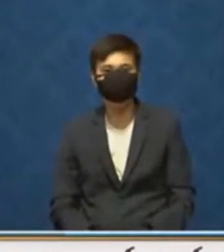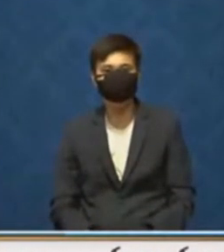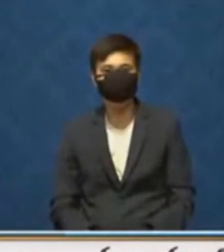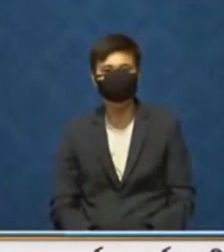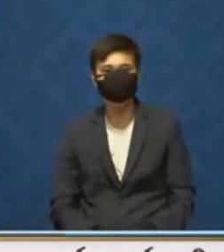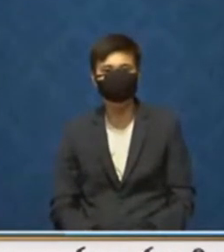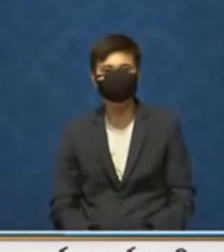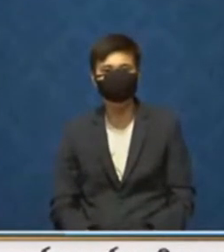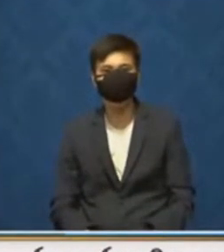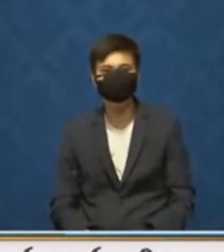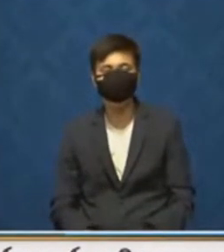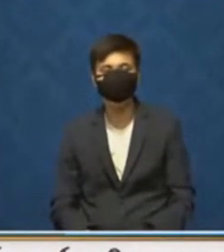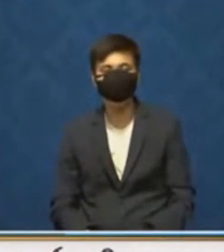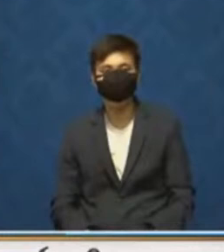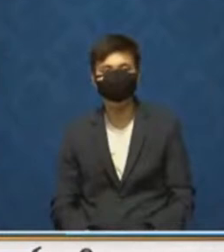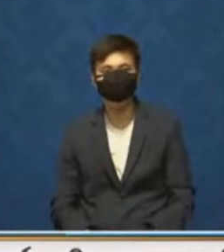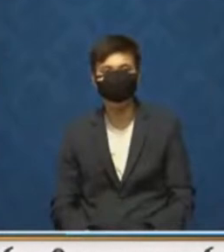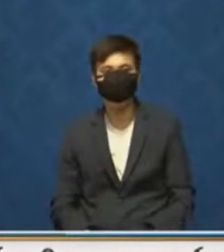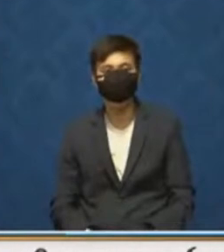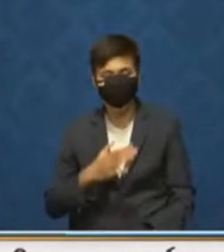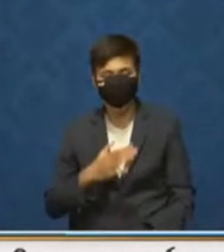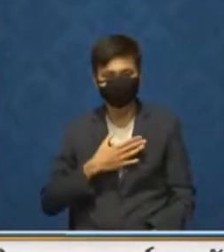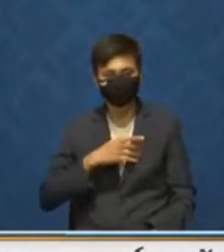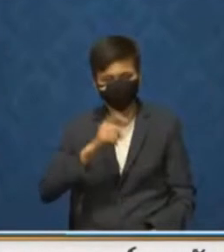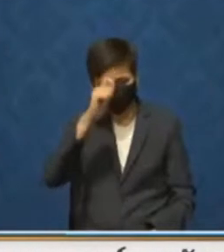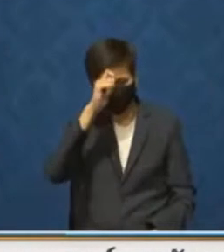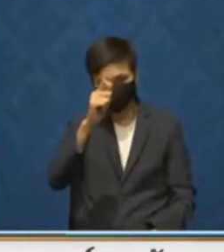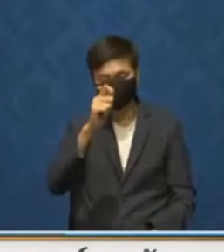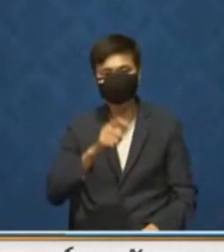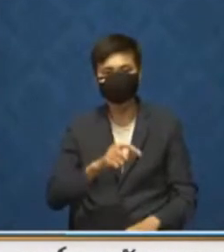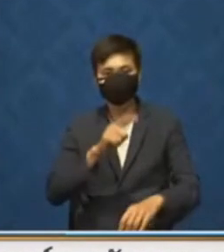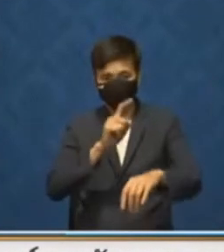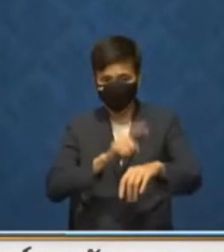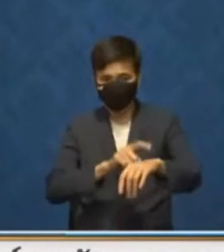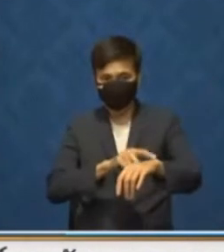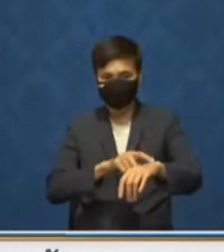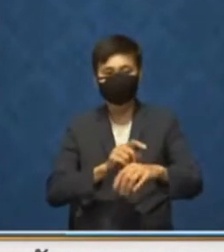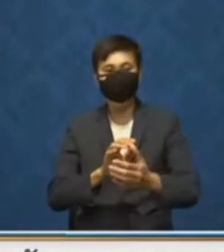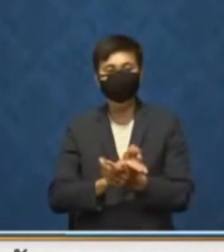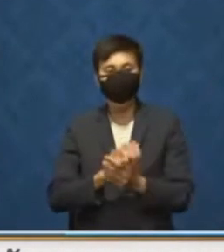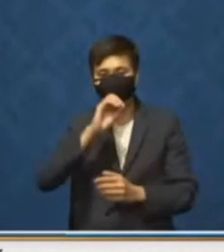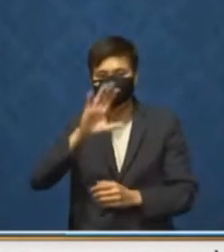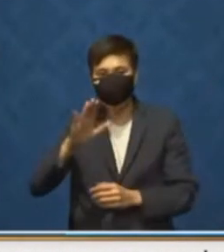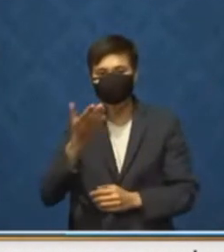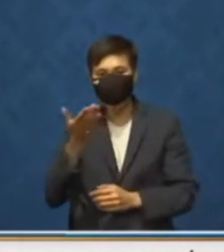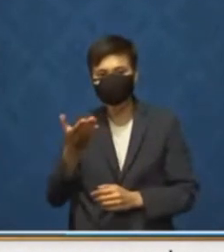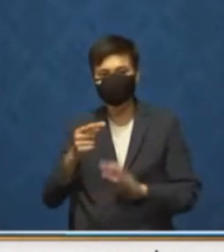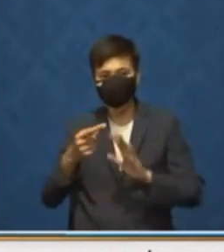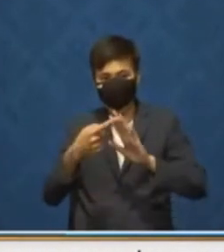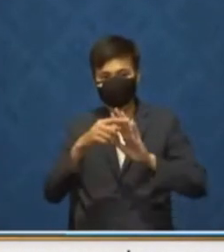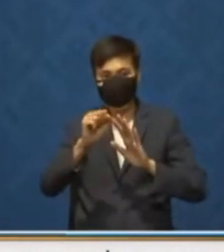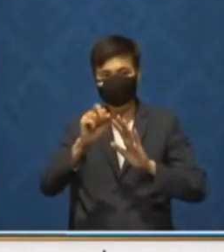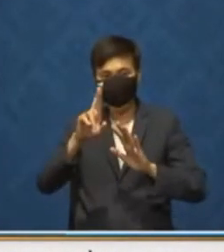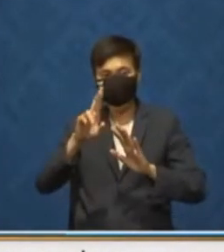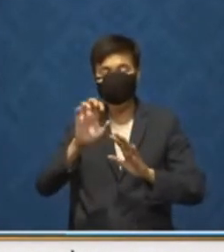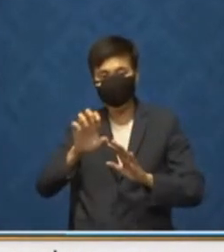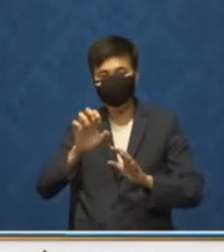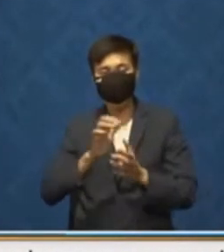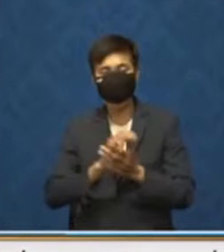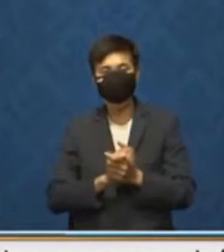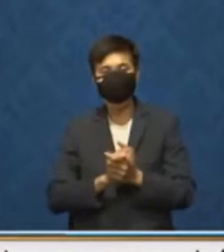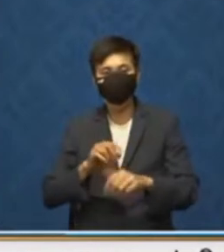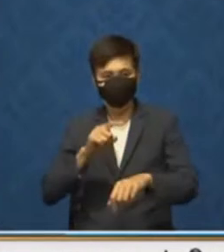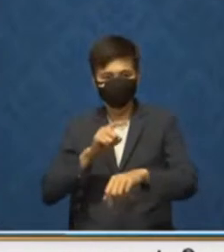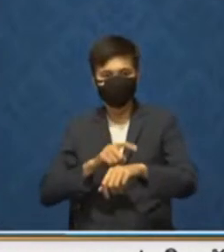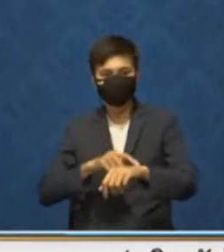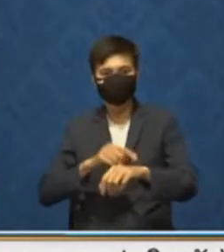ท่านประธานครับผมขับรถไปลาแล้วก็รับปากท่านเสรีว่าจะพยายามไม่ใช้เวลาเกินถึงแม้ท่านจะ